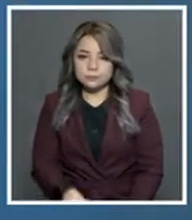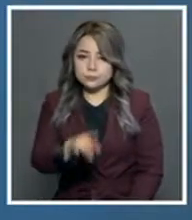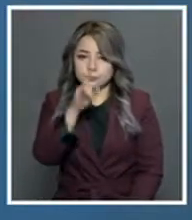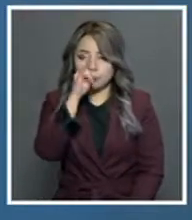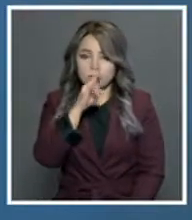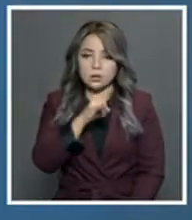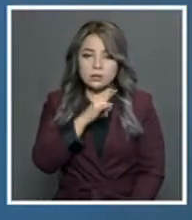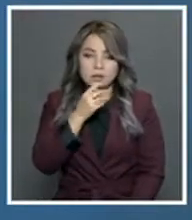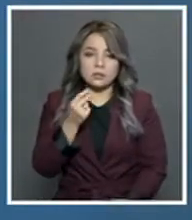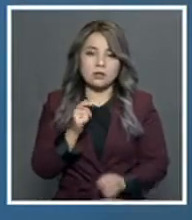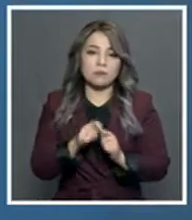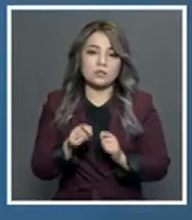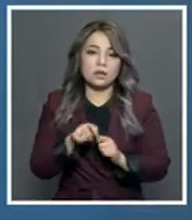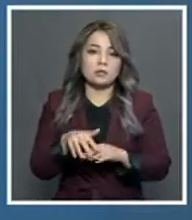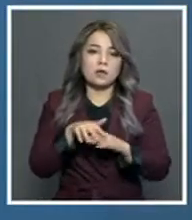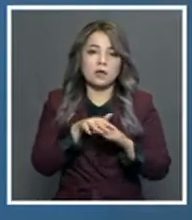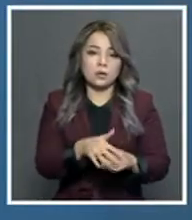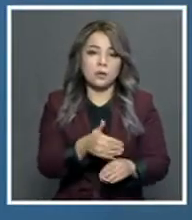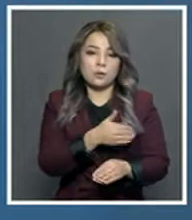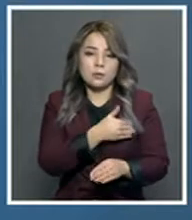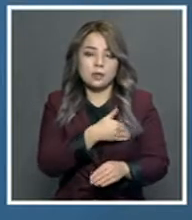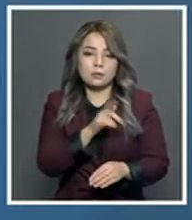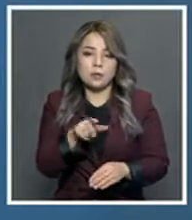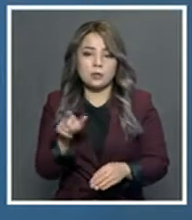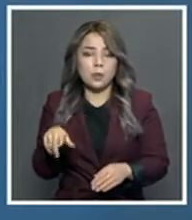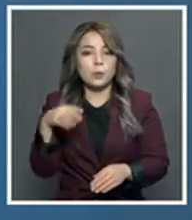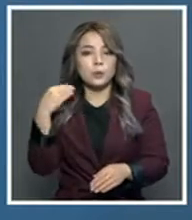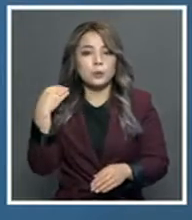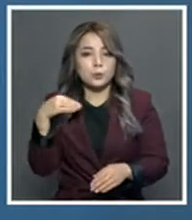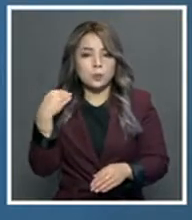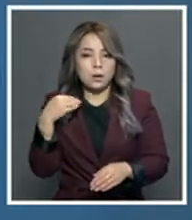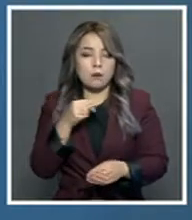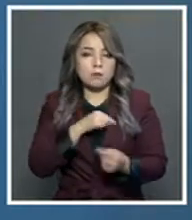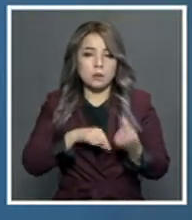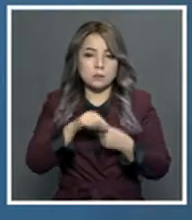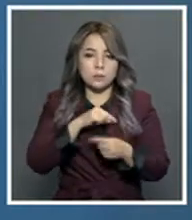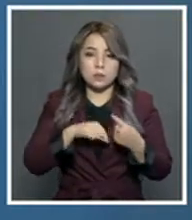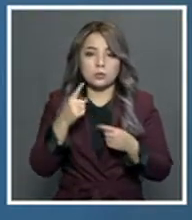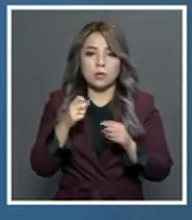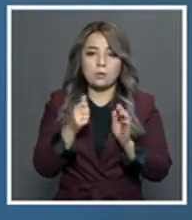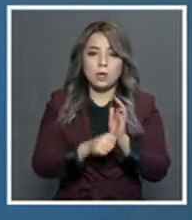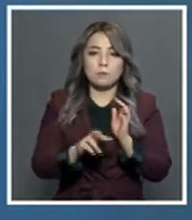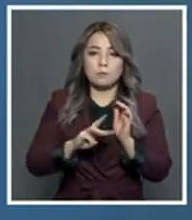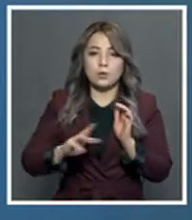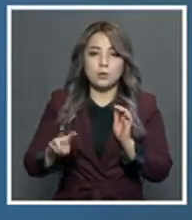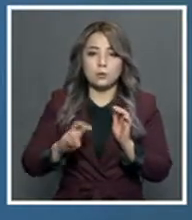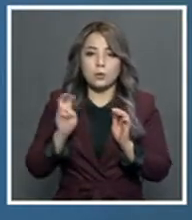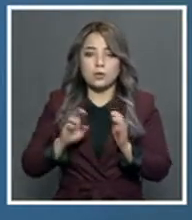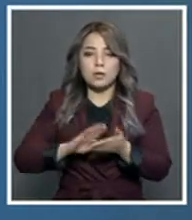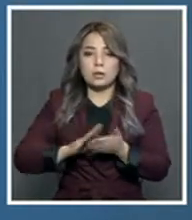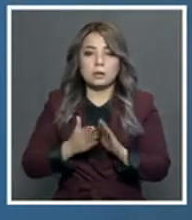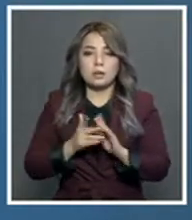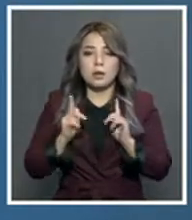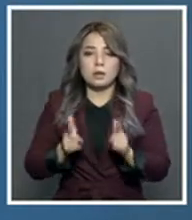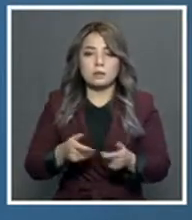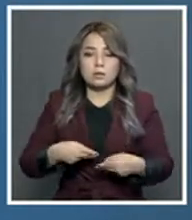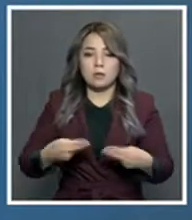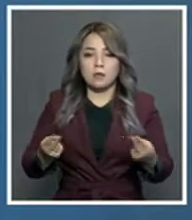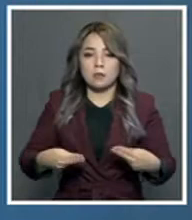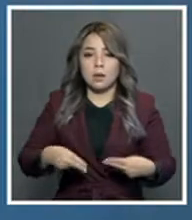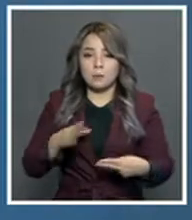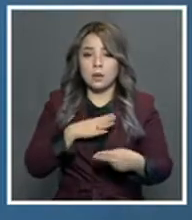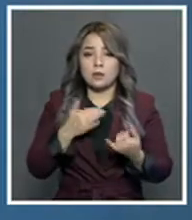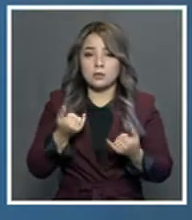Ел жаңалықтары, Қазақстанға инвестиция салуға ниет білдірген түрік кәсіпкерлерімен 160 миллион доллардың келісіміне қол қойылды. Сыртқы істер министрлігі